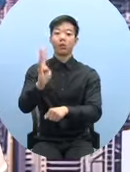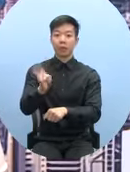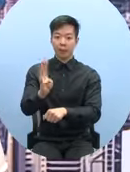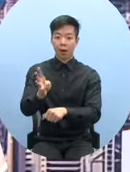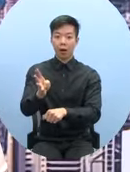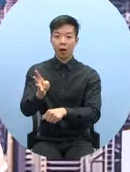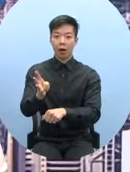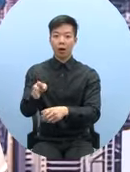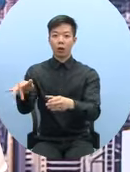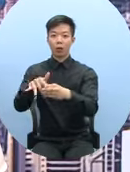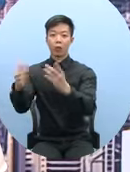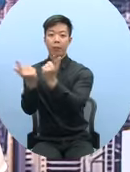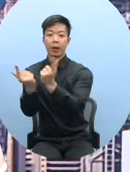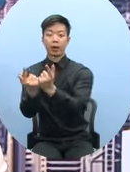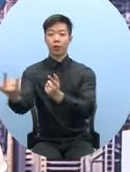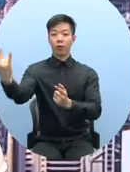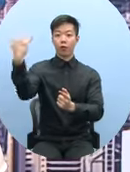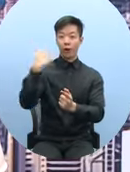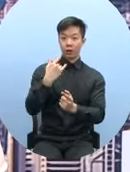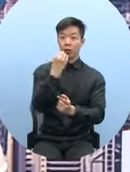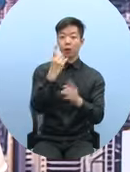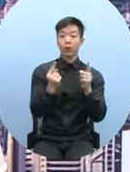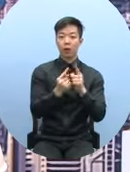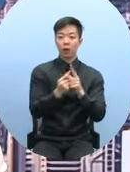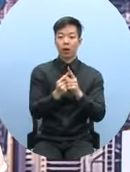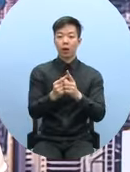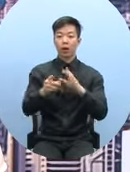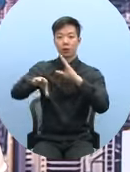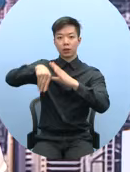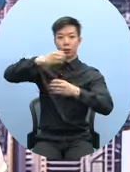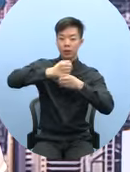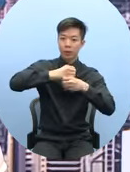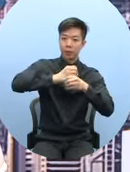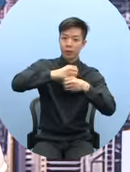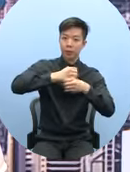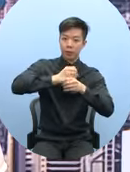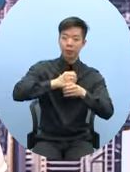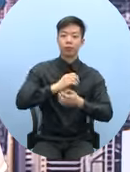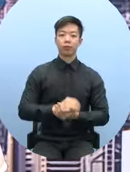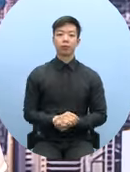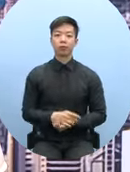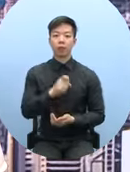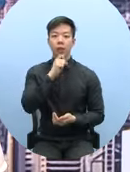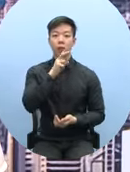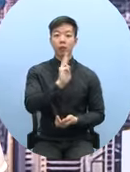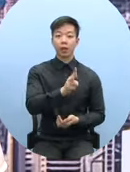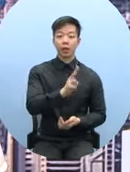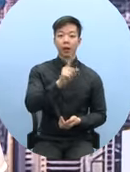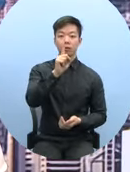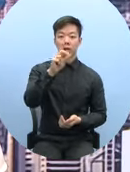位喺湖北翻嚟嘅香港市民啦，抽取咗個樣本落去化驗嘅。咁當中咧